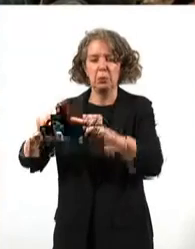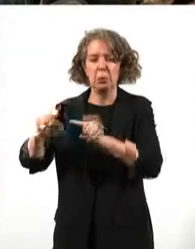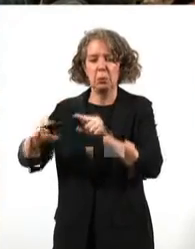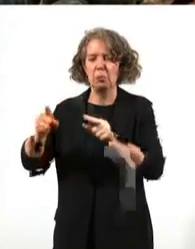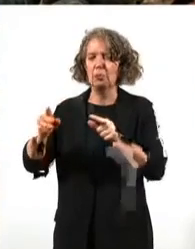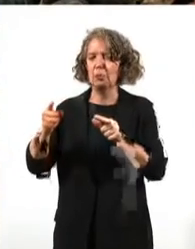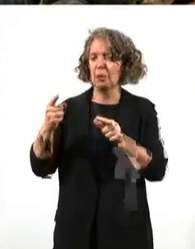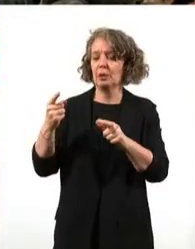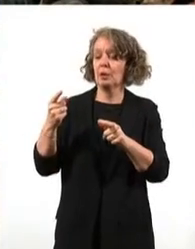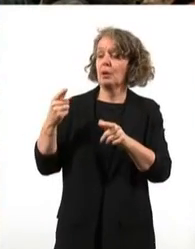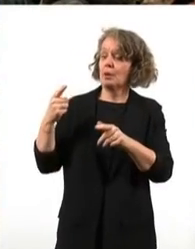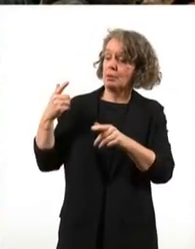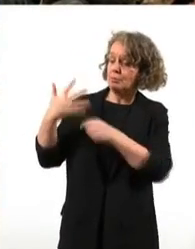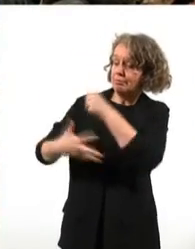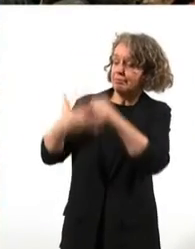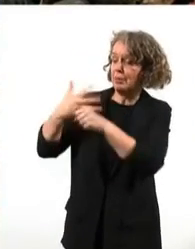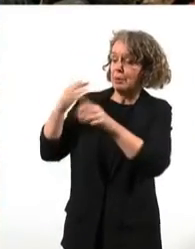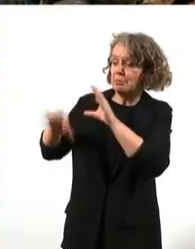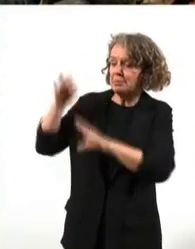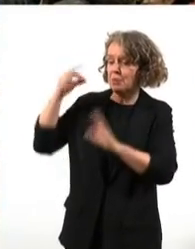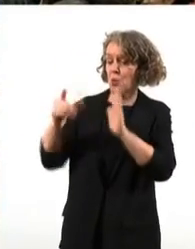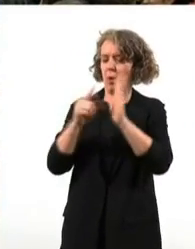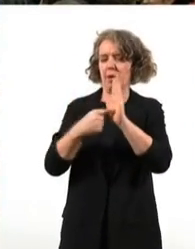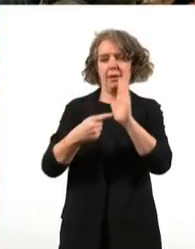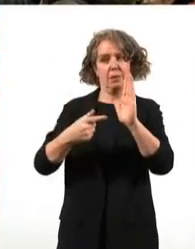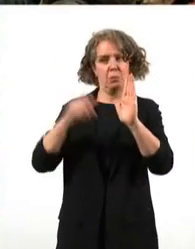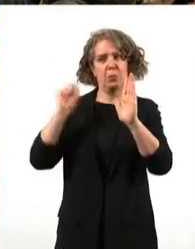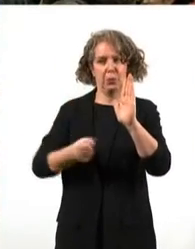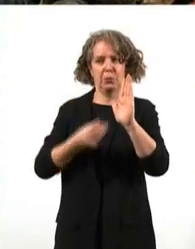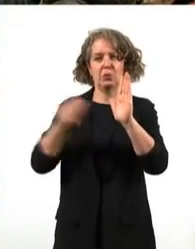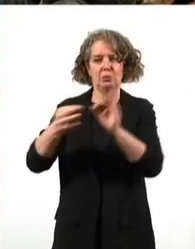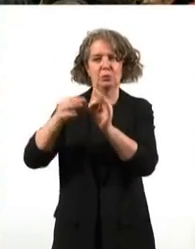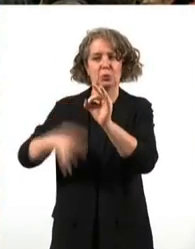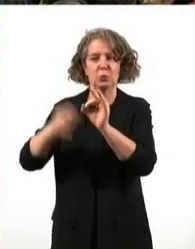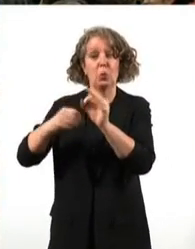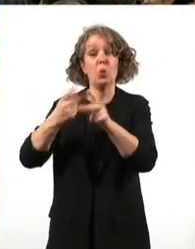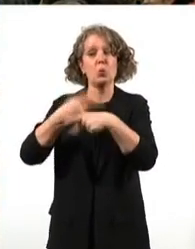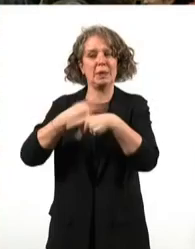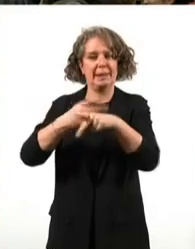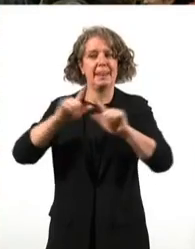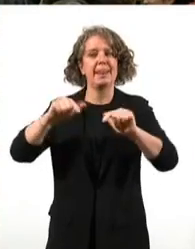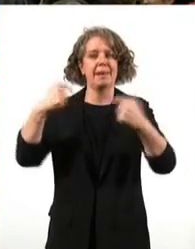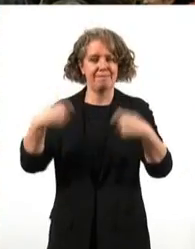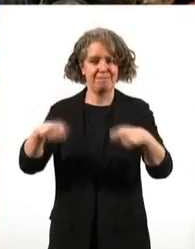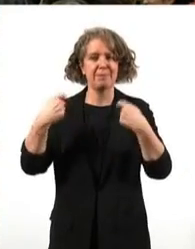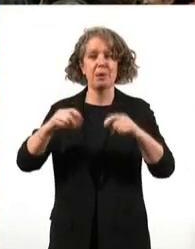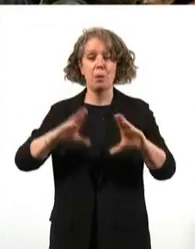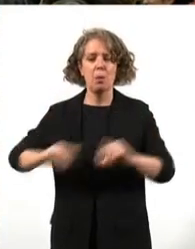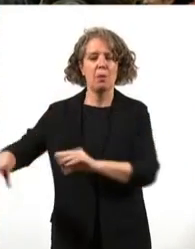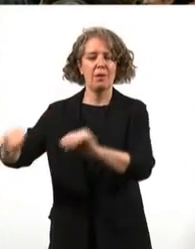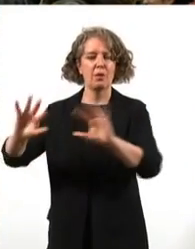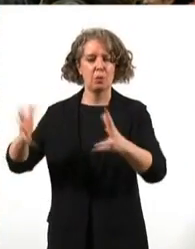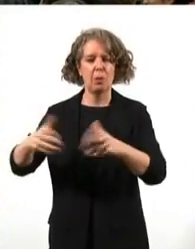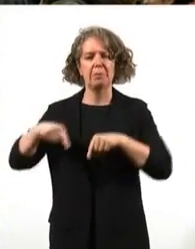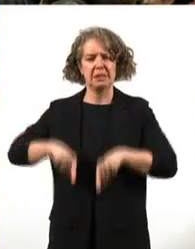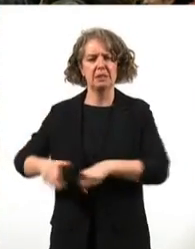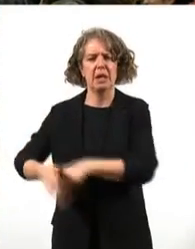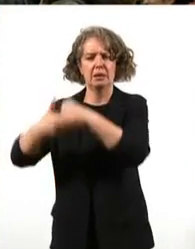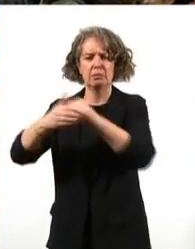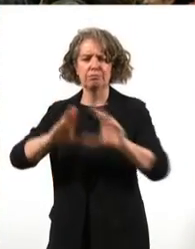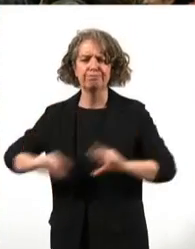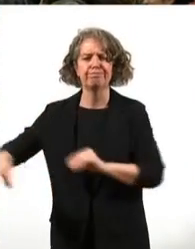leur donner beaucoup d'outils, mais le ministre va s'employer à les déployer. Et moi, je note sur le permis de conduire, on sait qu'on a